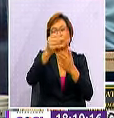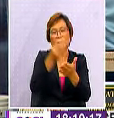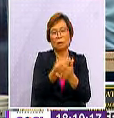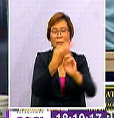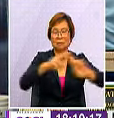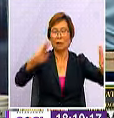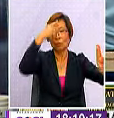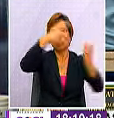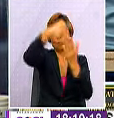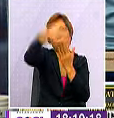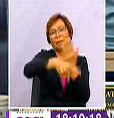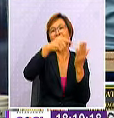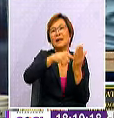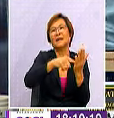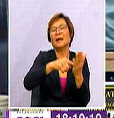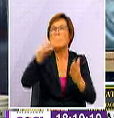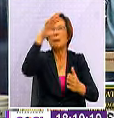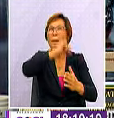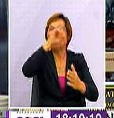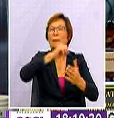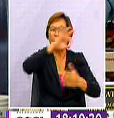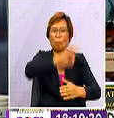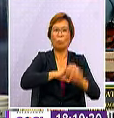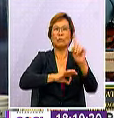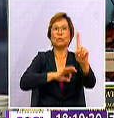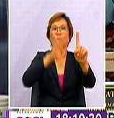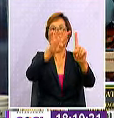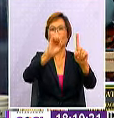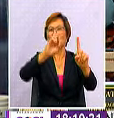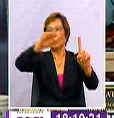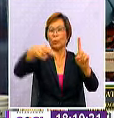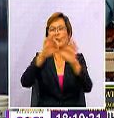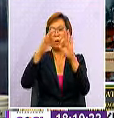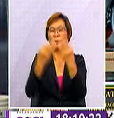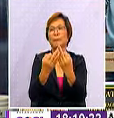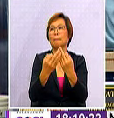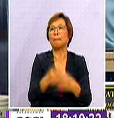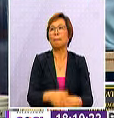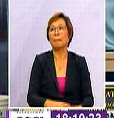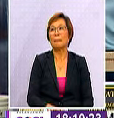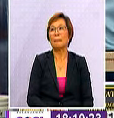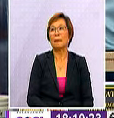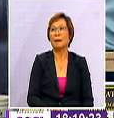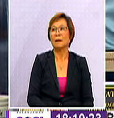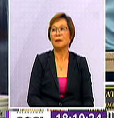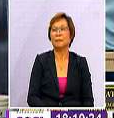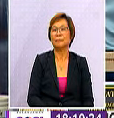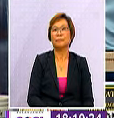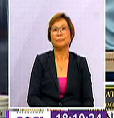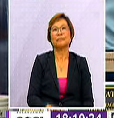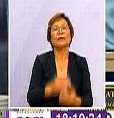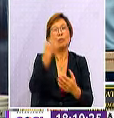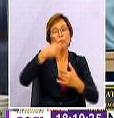juga disediakan untuk program ini yang dijangka memanfaatkan 140,000 isi rumah. Sebagai sebahagian daripada